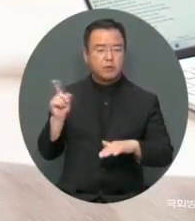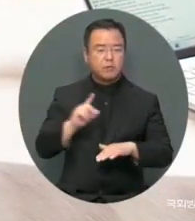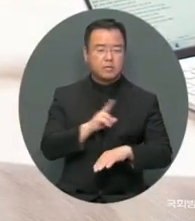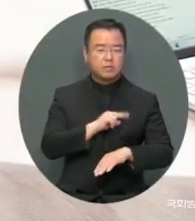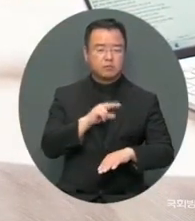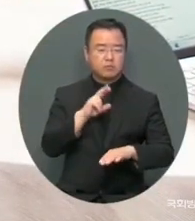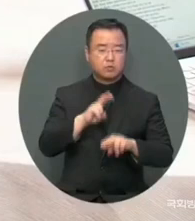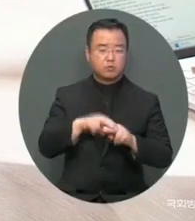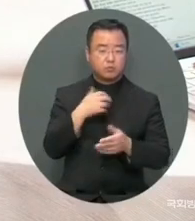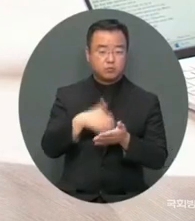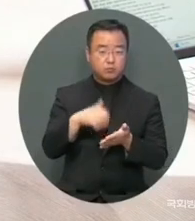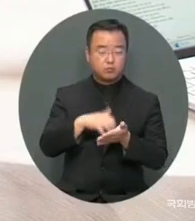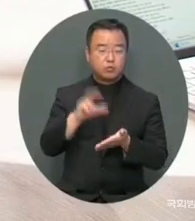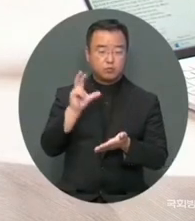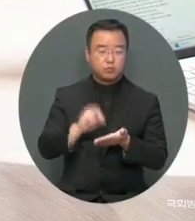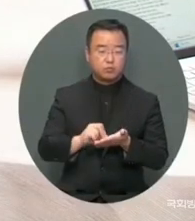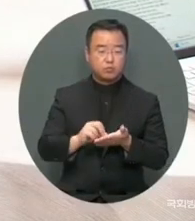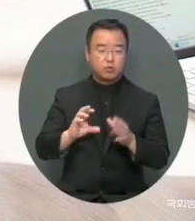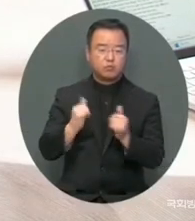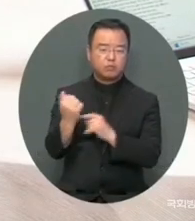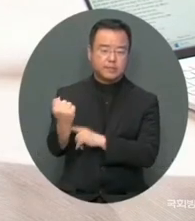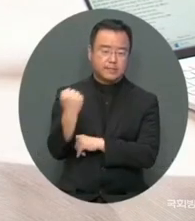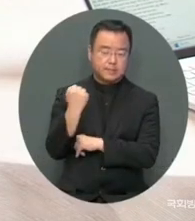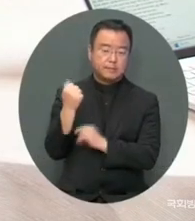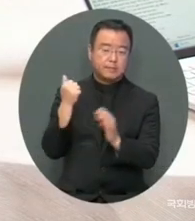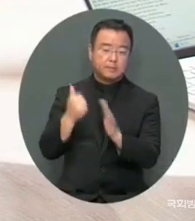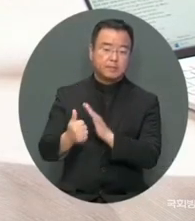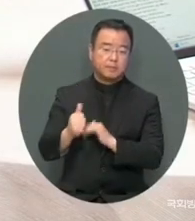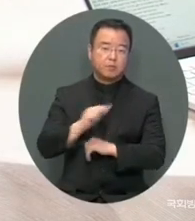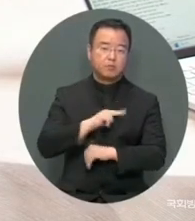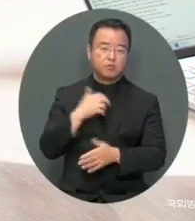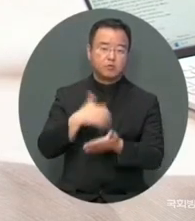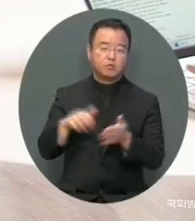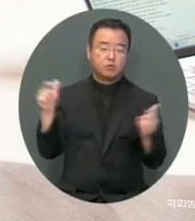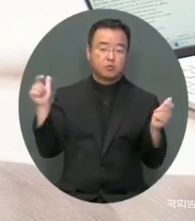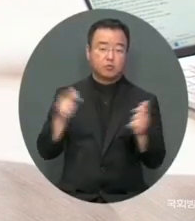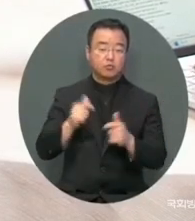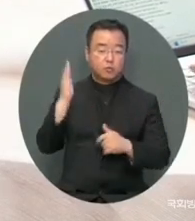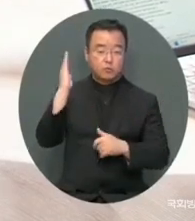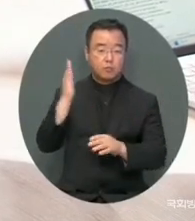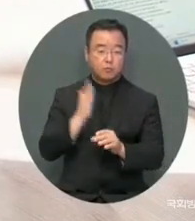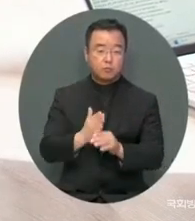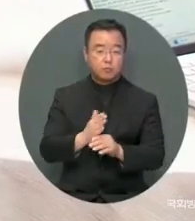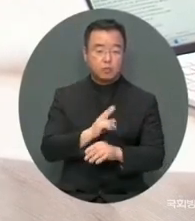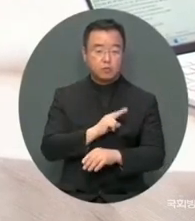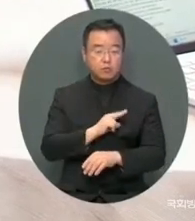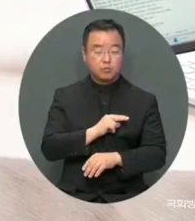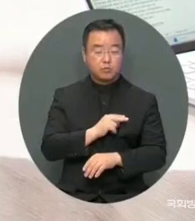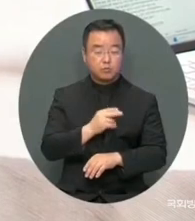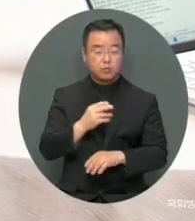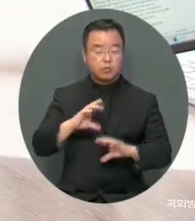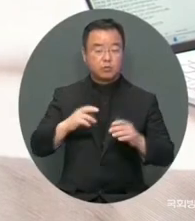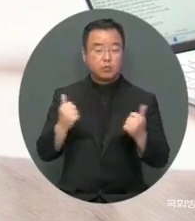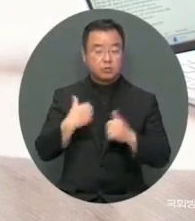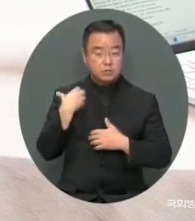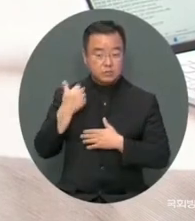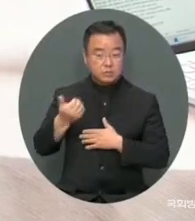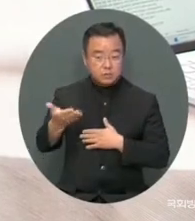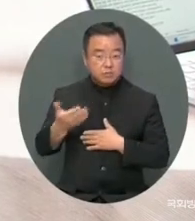문제인데 그 김기현 국민의힘 대표는 의원 정수 축소를 주장하고 있잖아요. 의장님께서는 좀 이 문제를 어떻게 보시는지